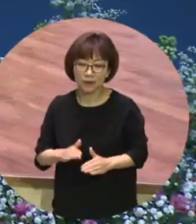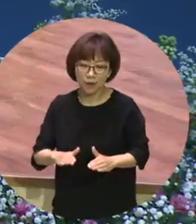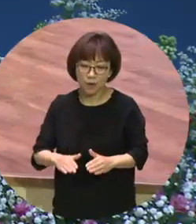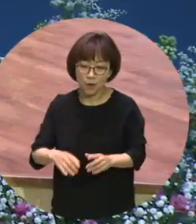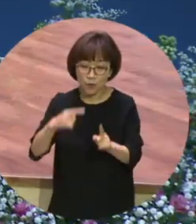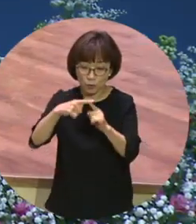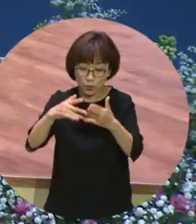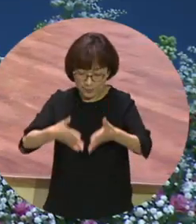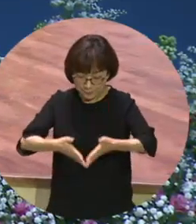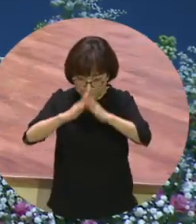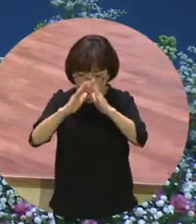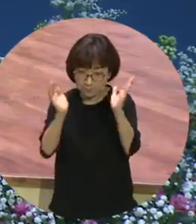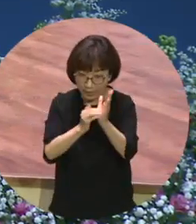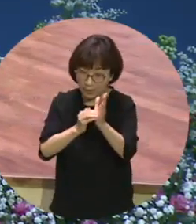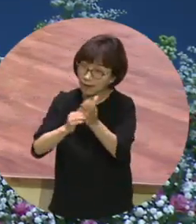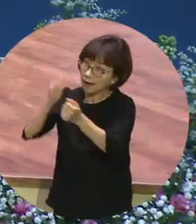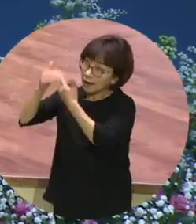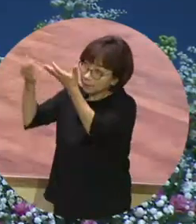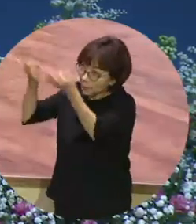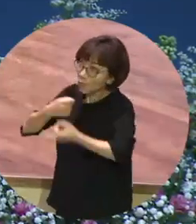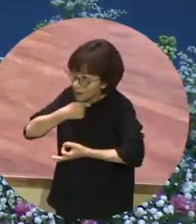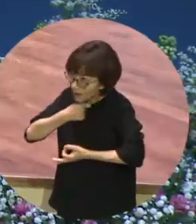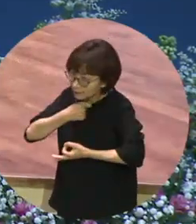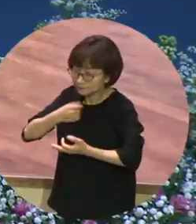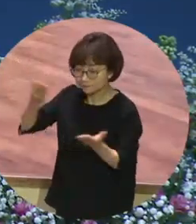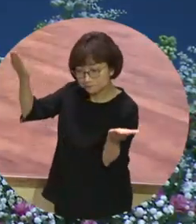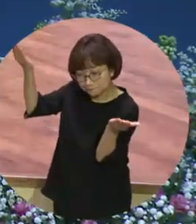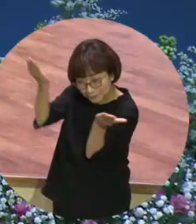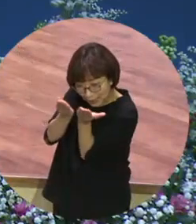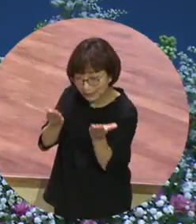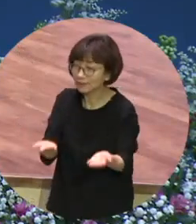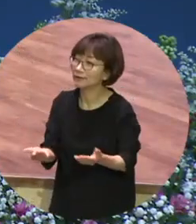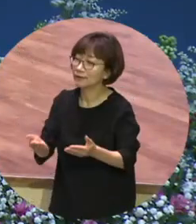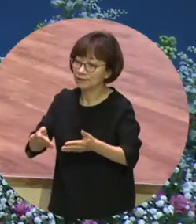지어드렸기 때문에 이 일을 위해서